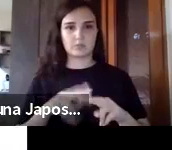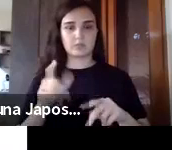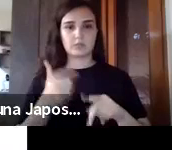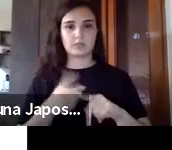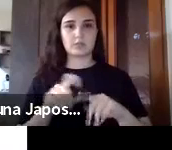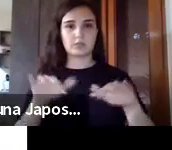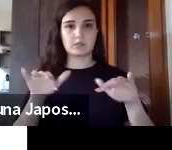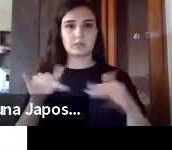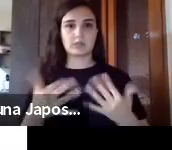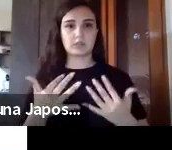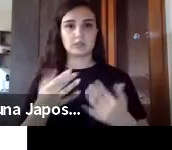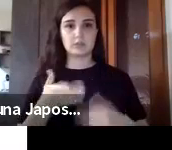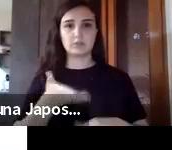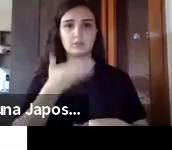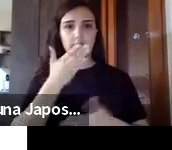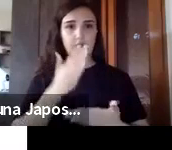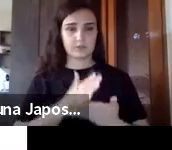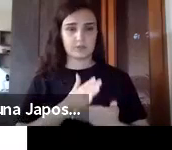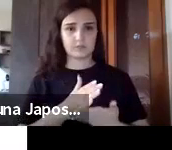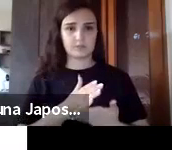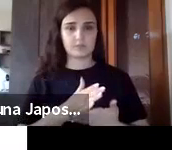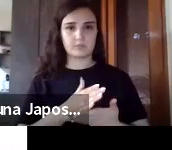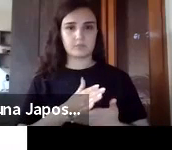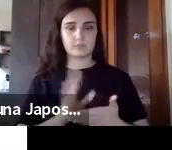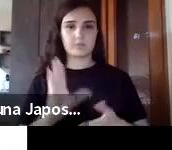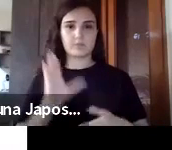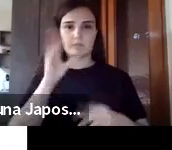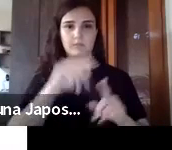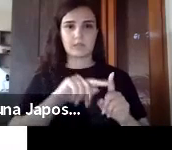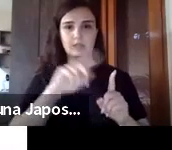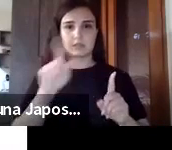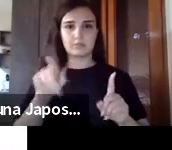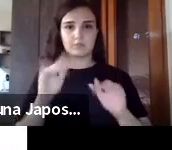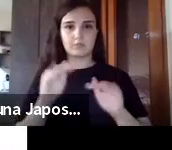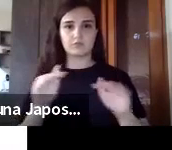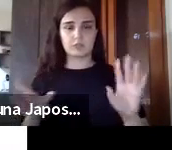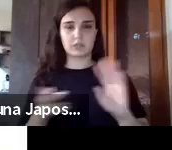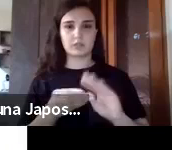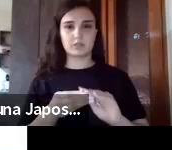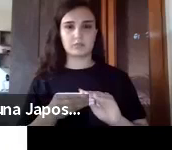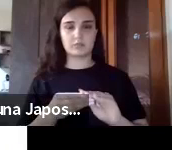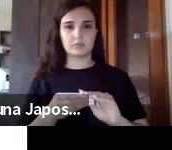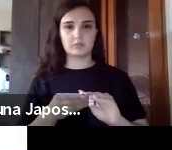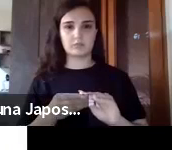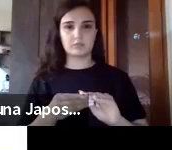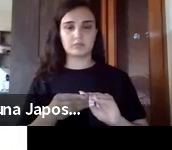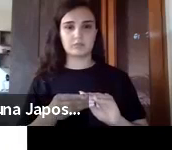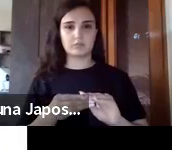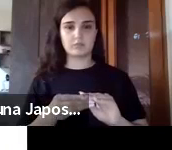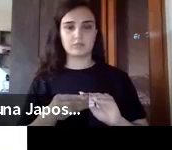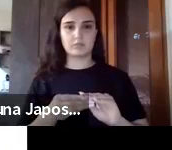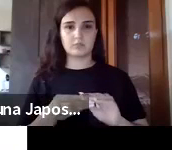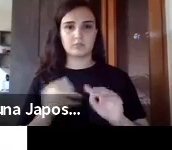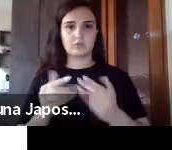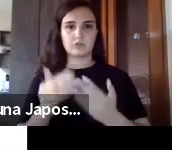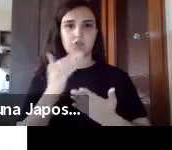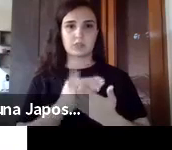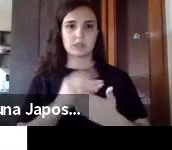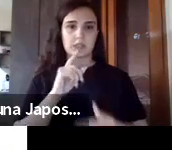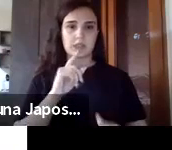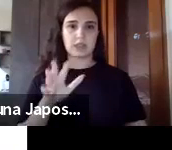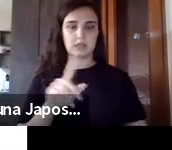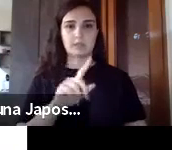დაღლილი და გადამწვარი ხართ, მთელი დღე რო გაატაროთ ბავშვთან, აი მერწმუნეთ რომ ის შედეგი არ ექნება